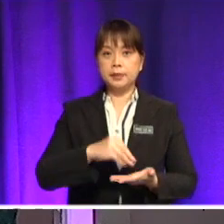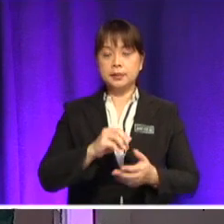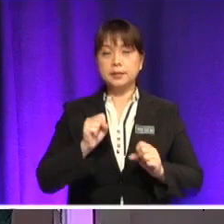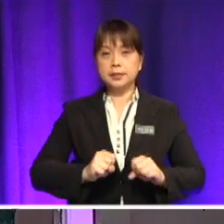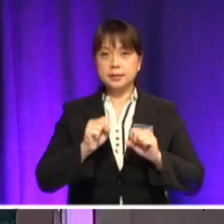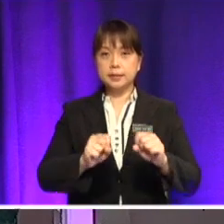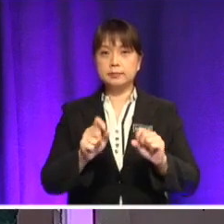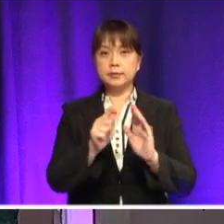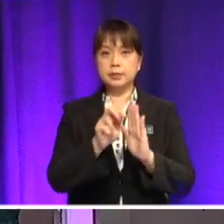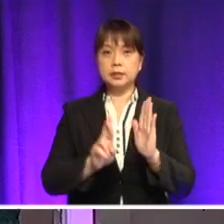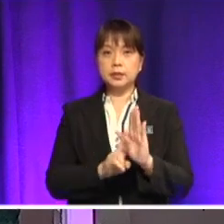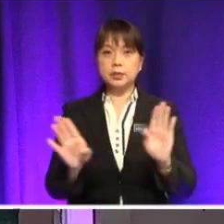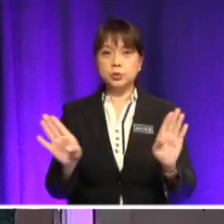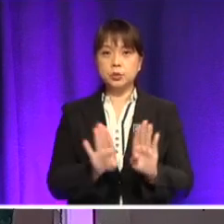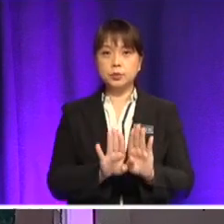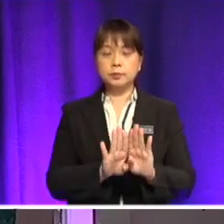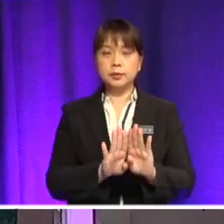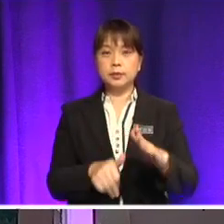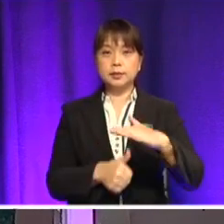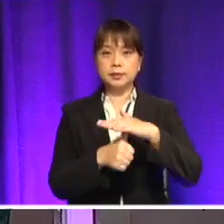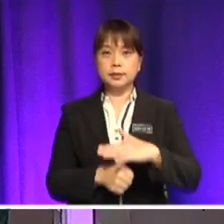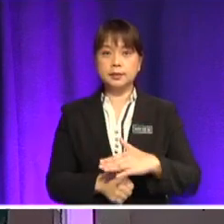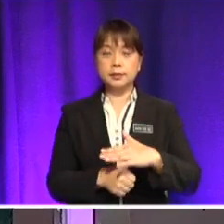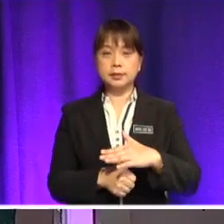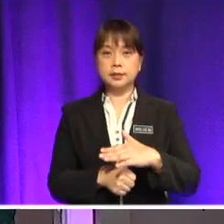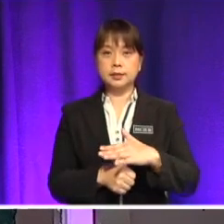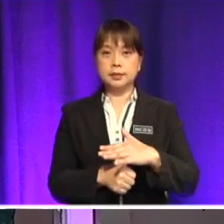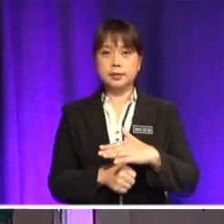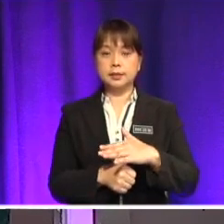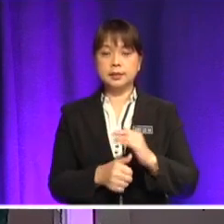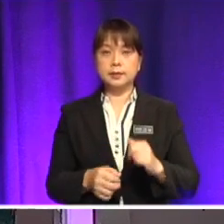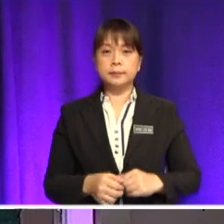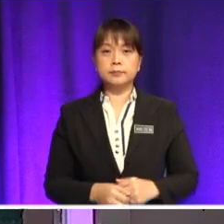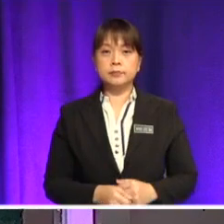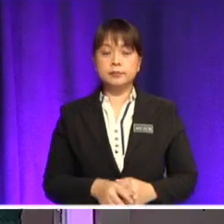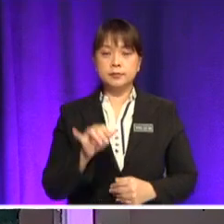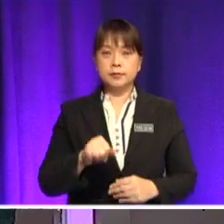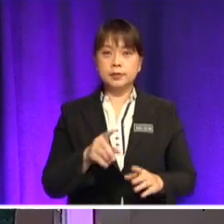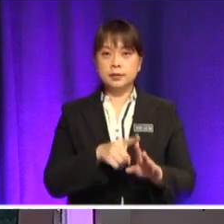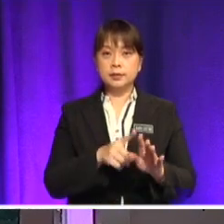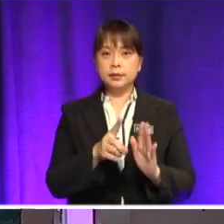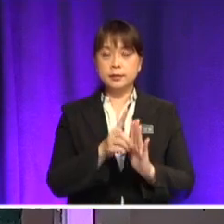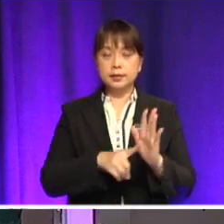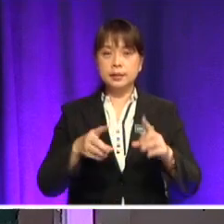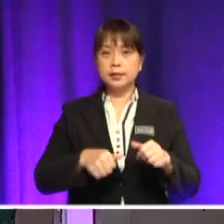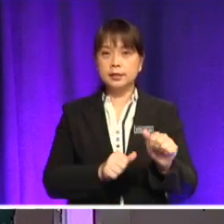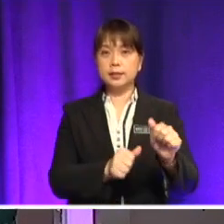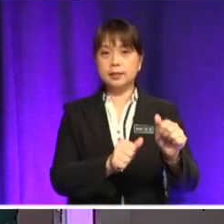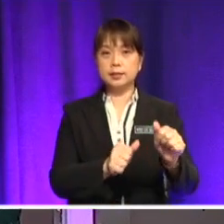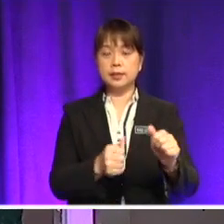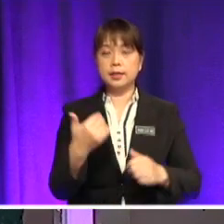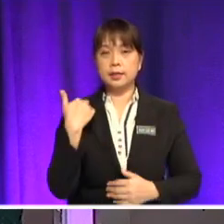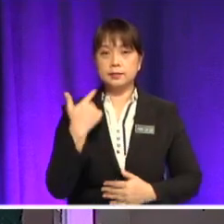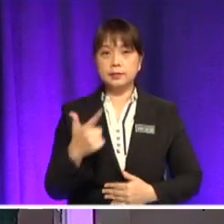sistem tertutup tekanan yang dialirkan di disebarkan adalah